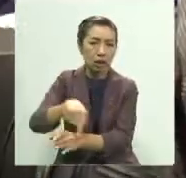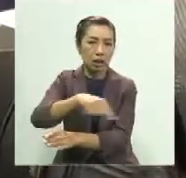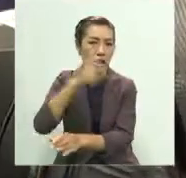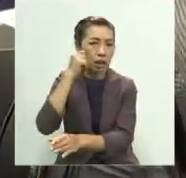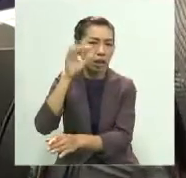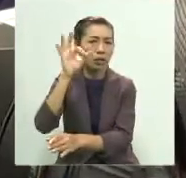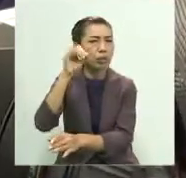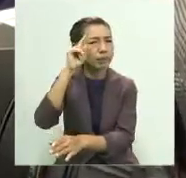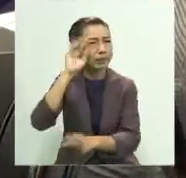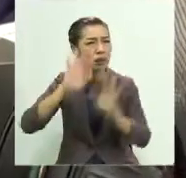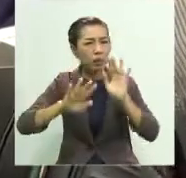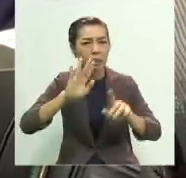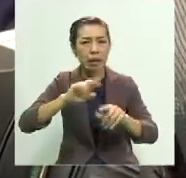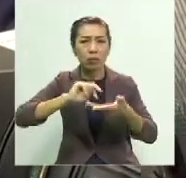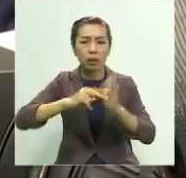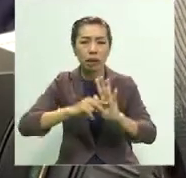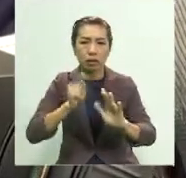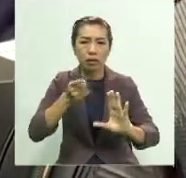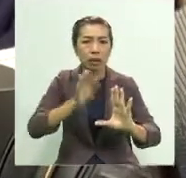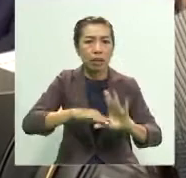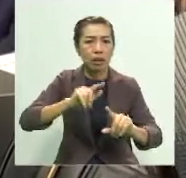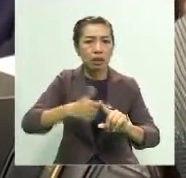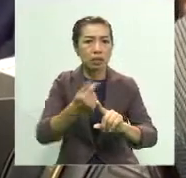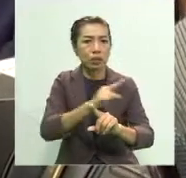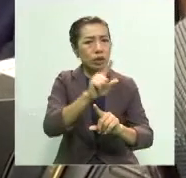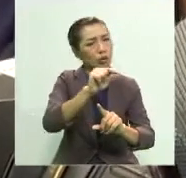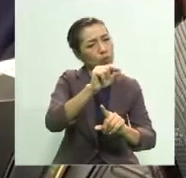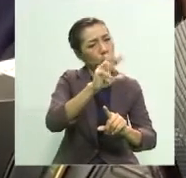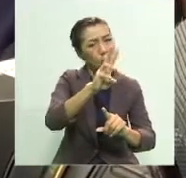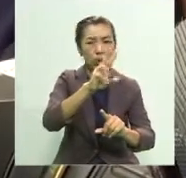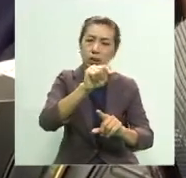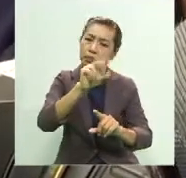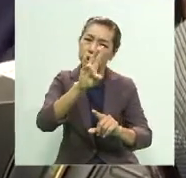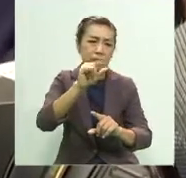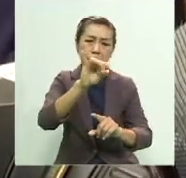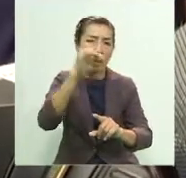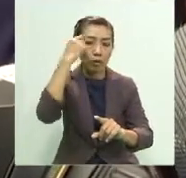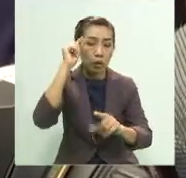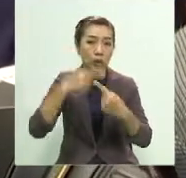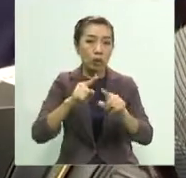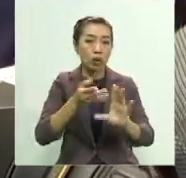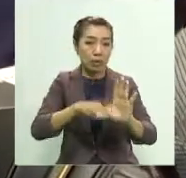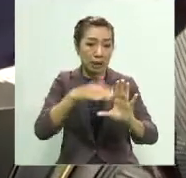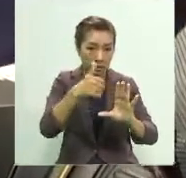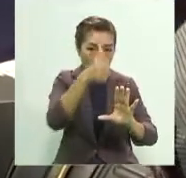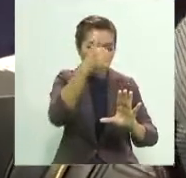ม่รู้นะ ก็คือย้ายไปย้ายมาได้ยังวันไหน ได้หลังจากนั้นก็ยังย้ายได้แต่ลงสมัครไม่ได